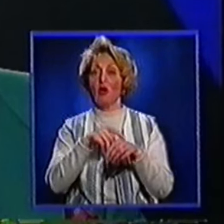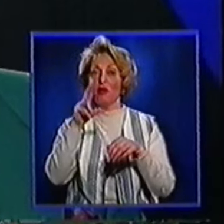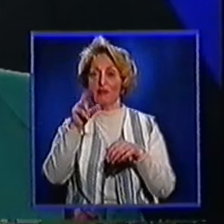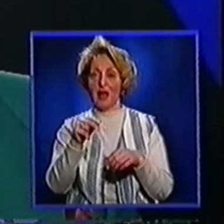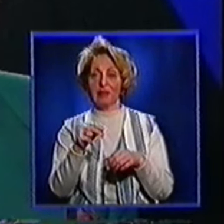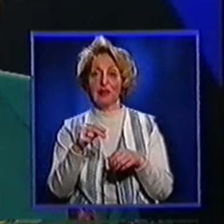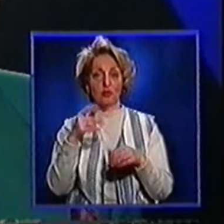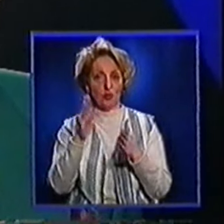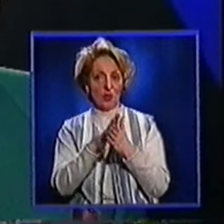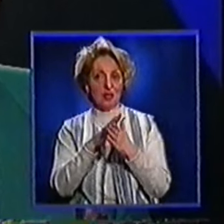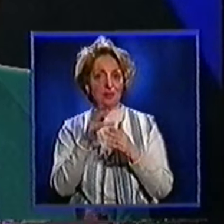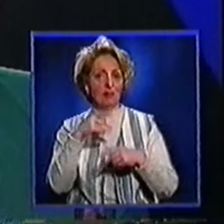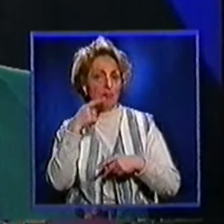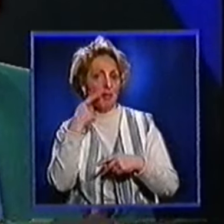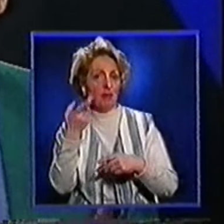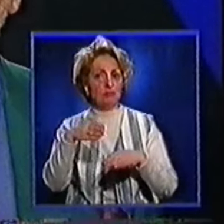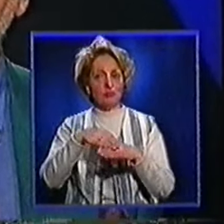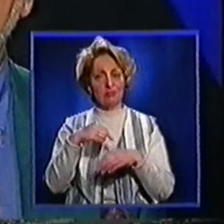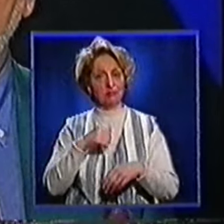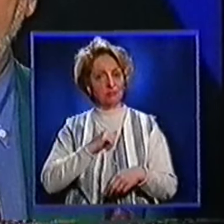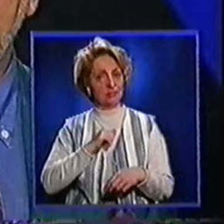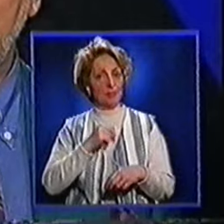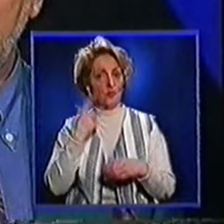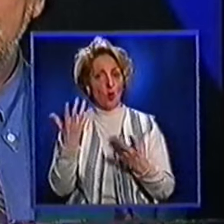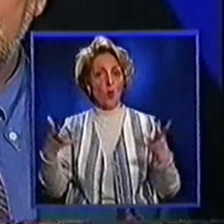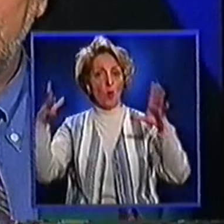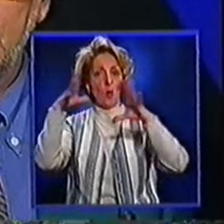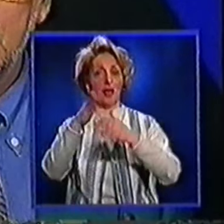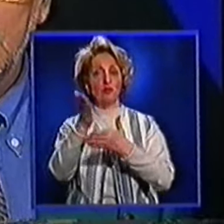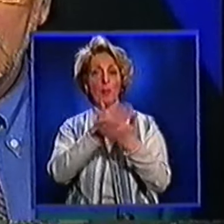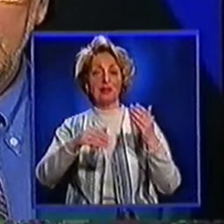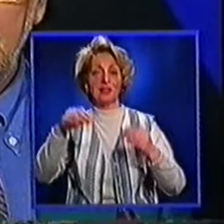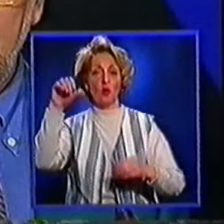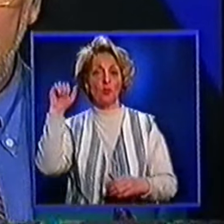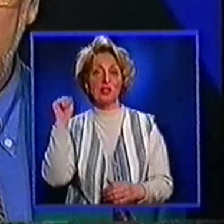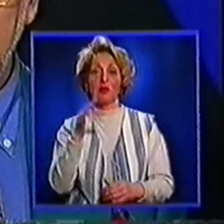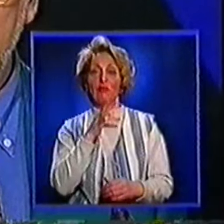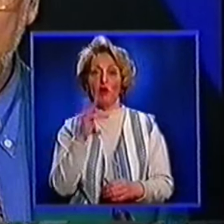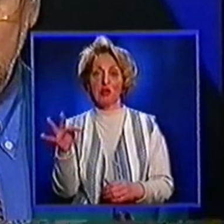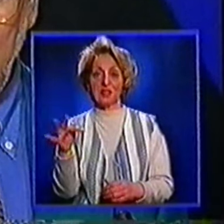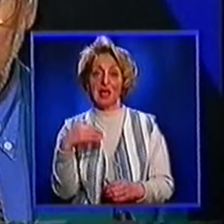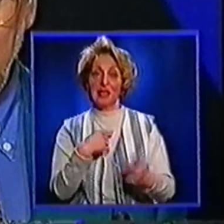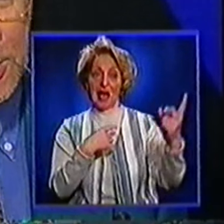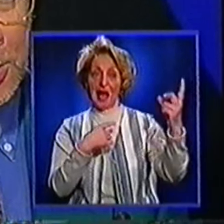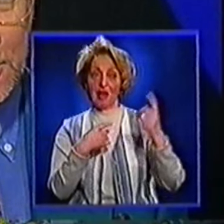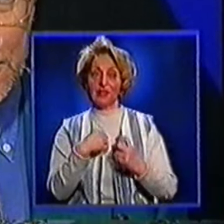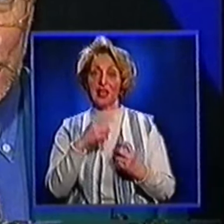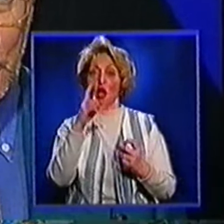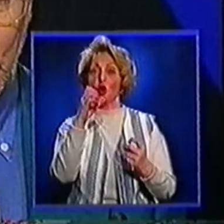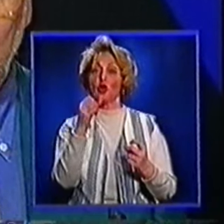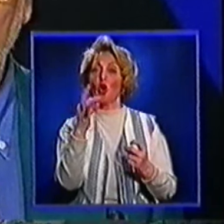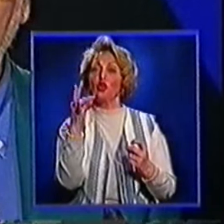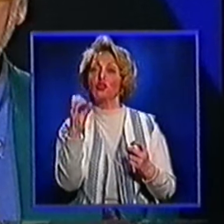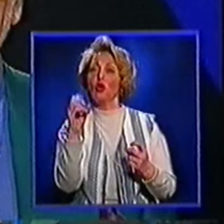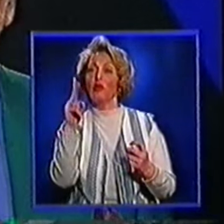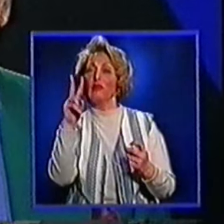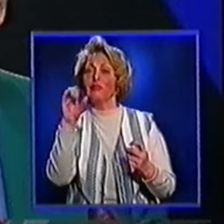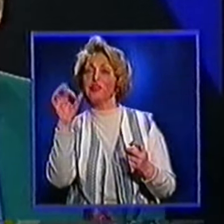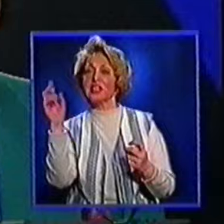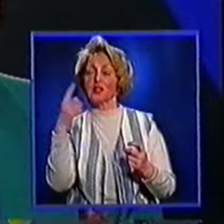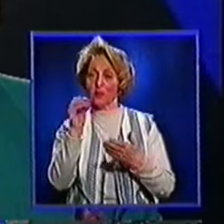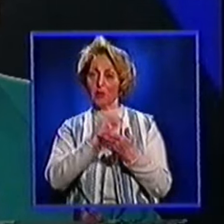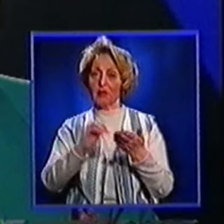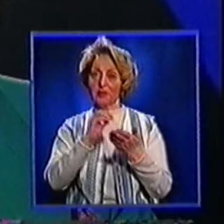A son tour et à sa manière, le congrès du Parti communiste français, il a invité José Gotovitch, un des auteurs de l'Europe des